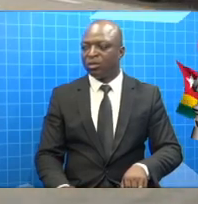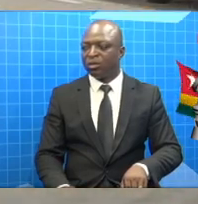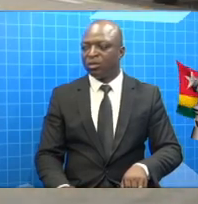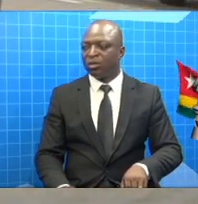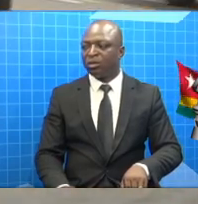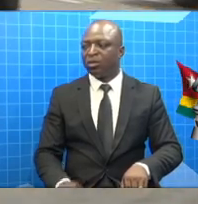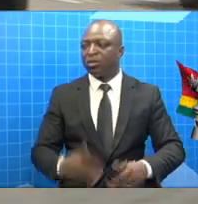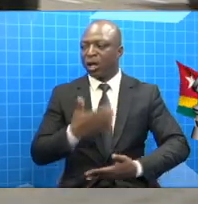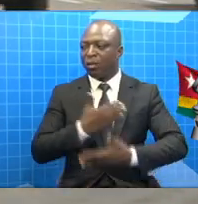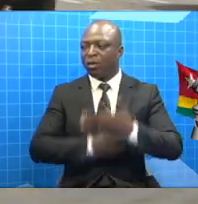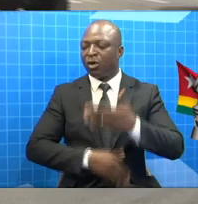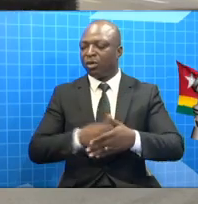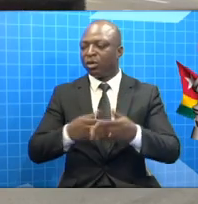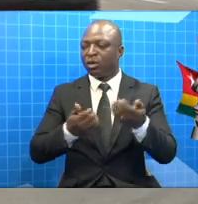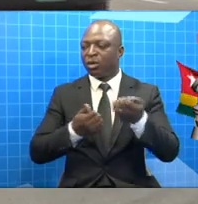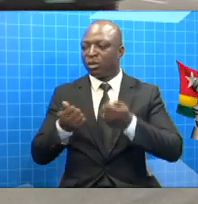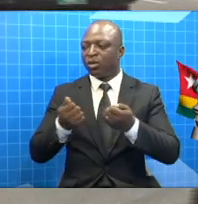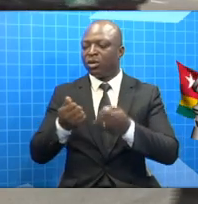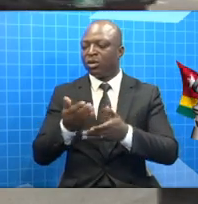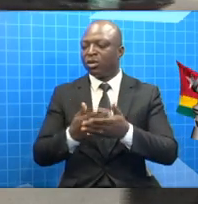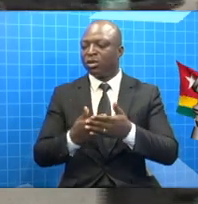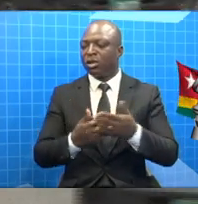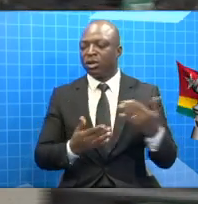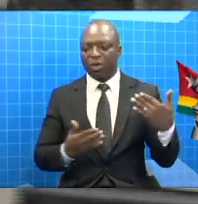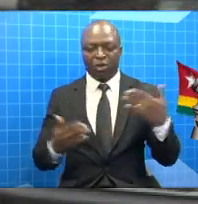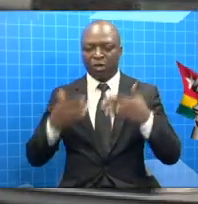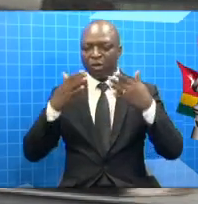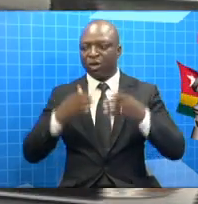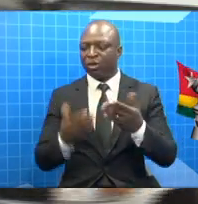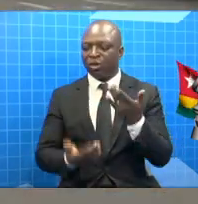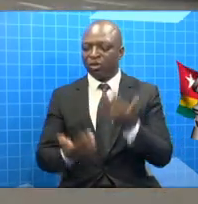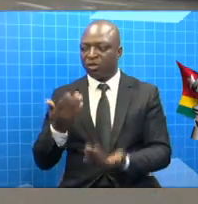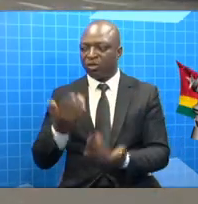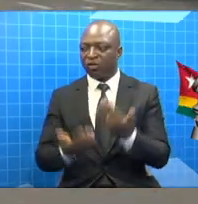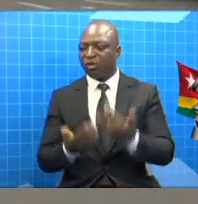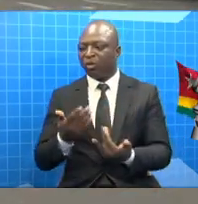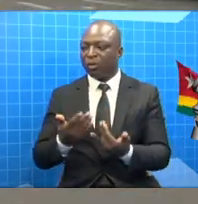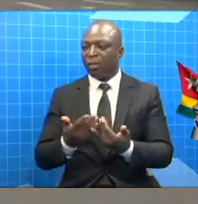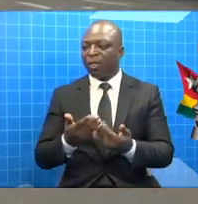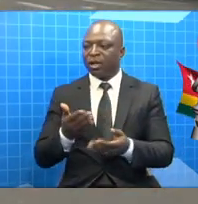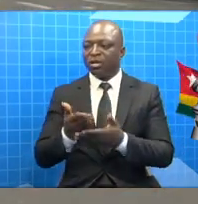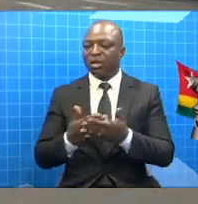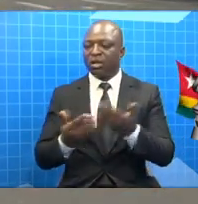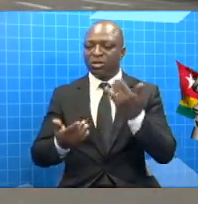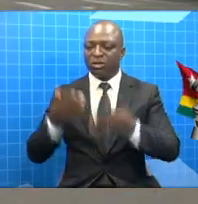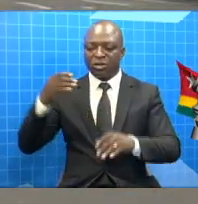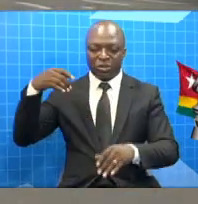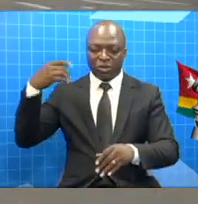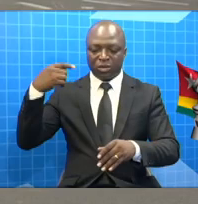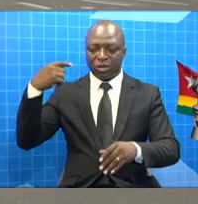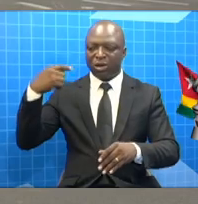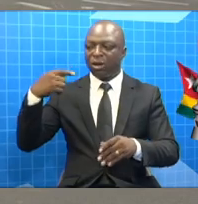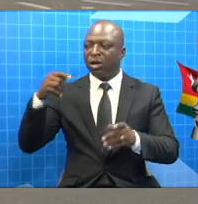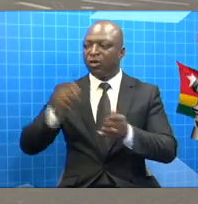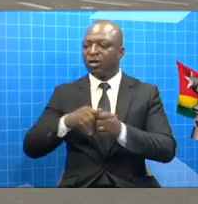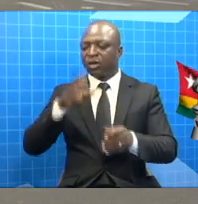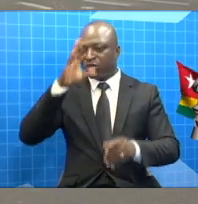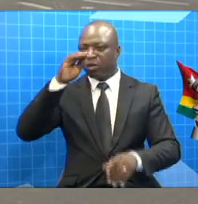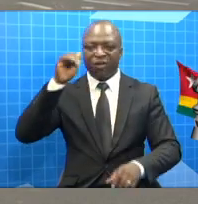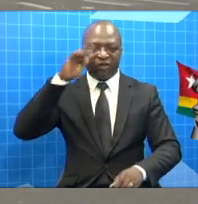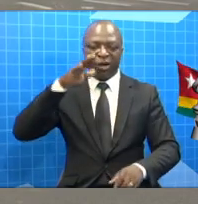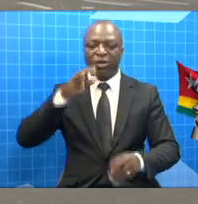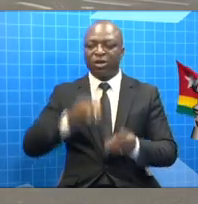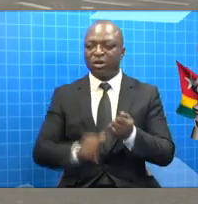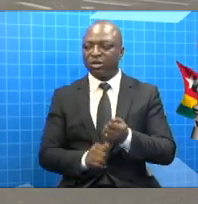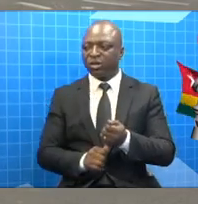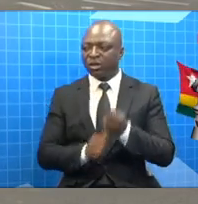À bord de leurs engins, les combattants du feu, les sapeurs-pompiers, des hommes et femmes promptes à porter secours et